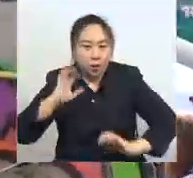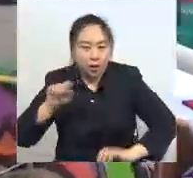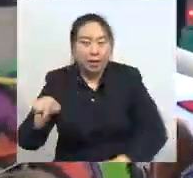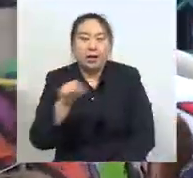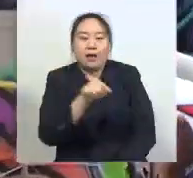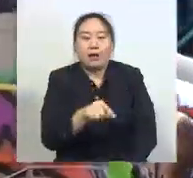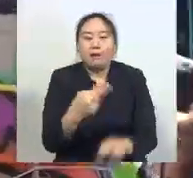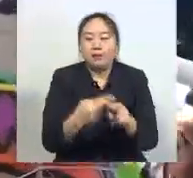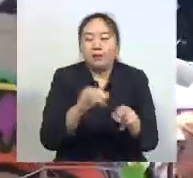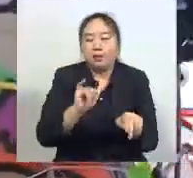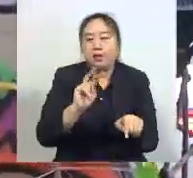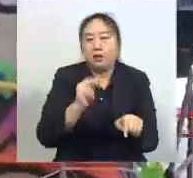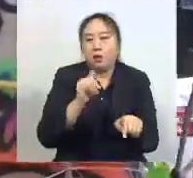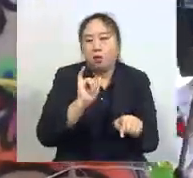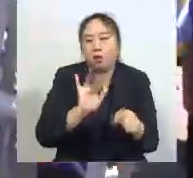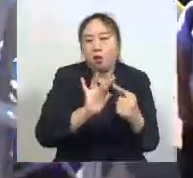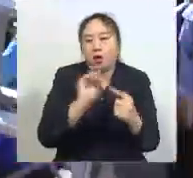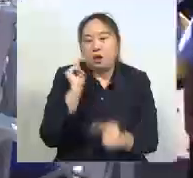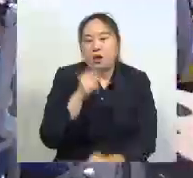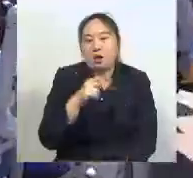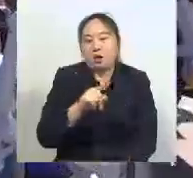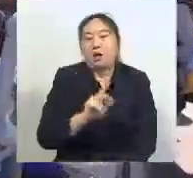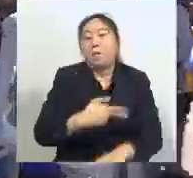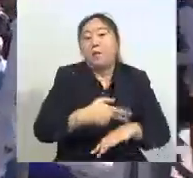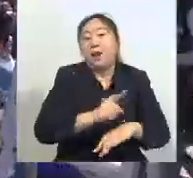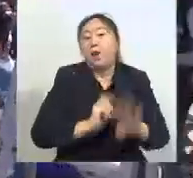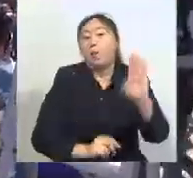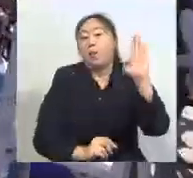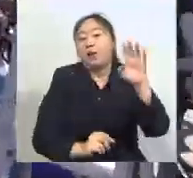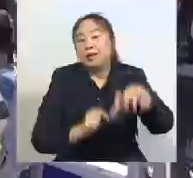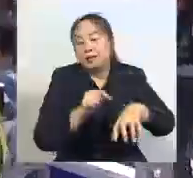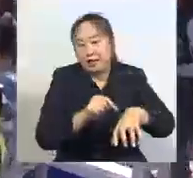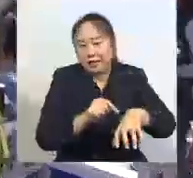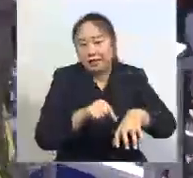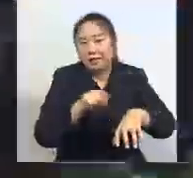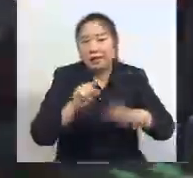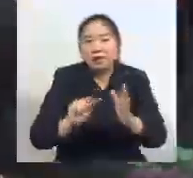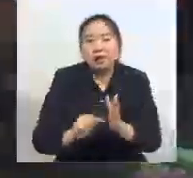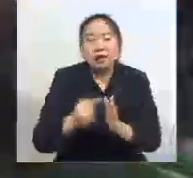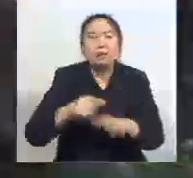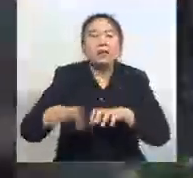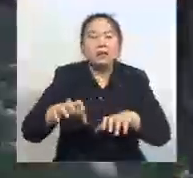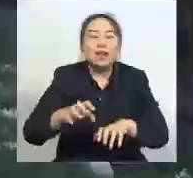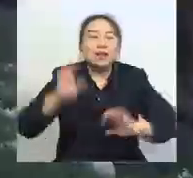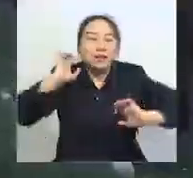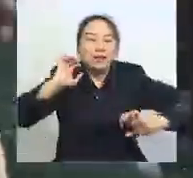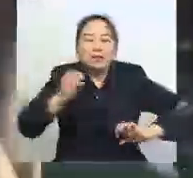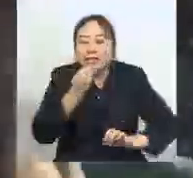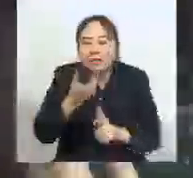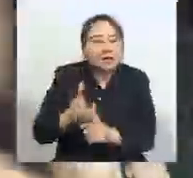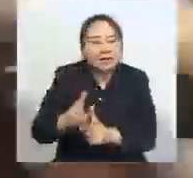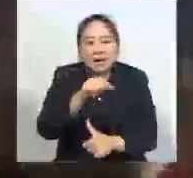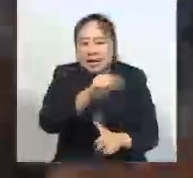ทธกิจวัฒนานุสนหรือว่าเสี่ยยี่ประธานบริษัทลพบุรีอินกรุ๊ปผู้ริเริ่มงานเลี้ยงโต๊ะจีนลิงเป็น